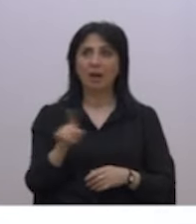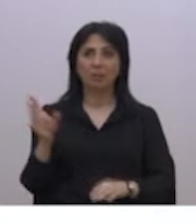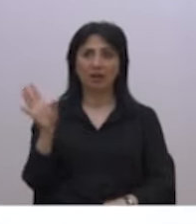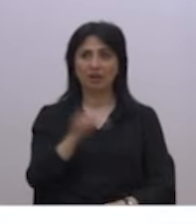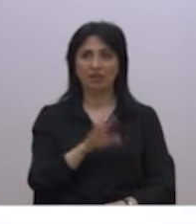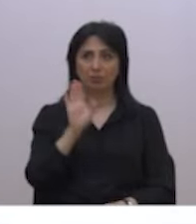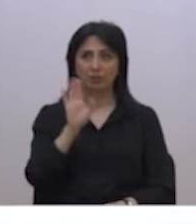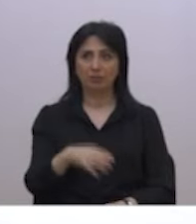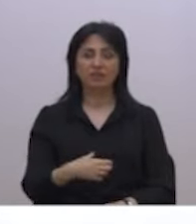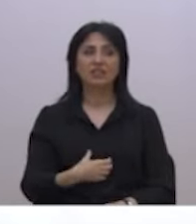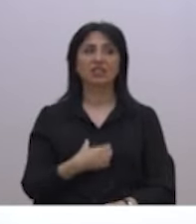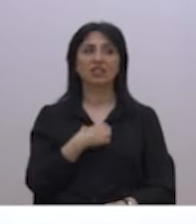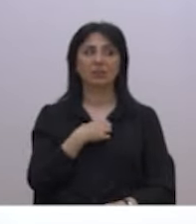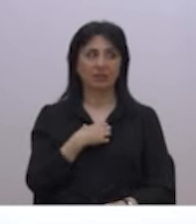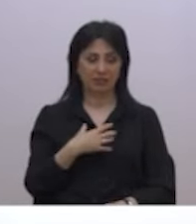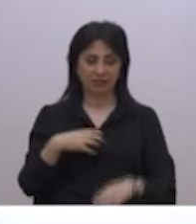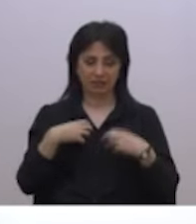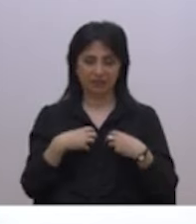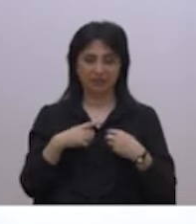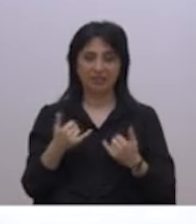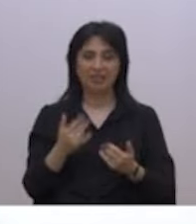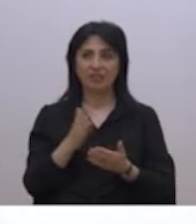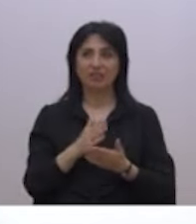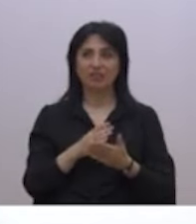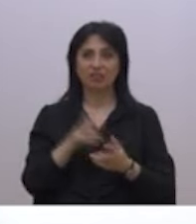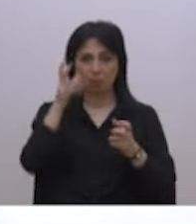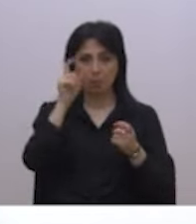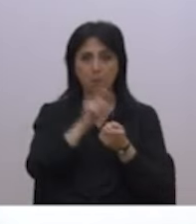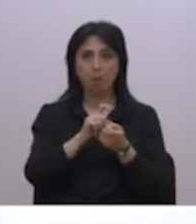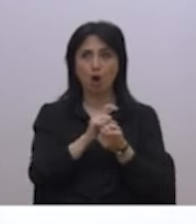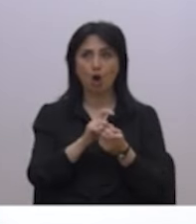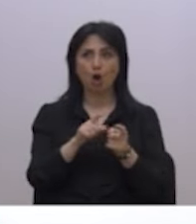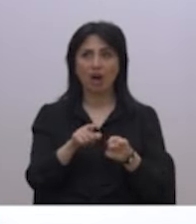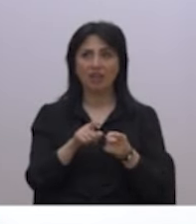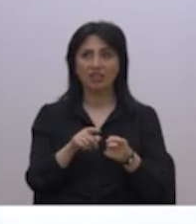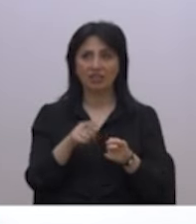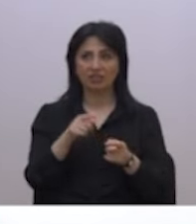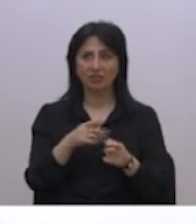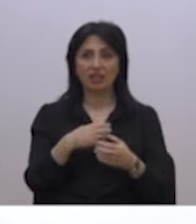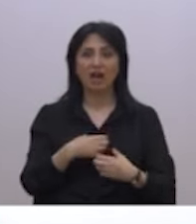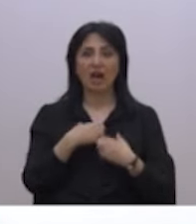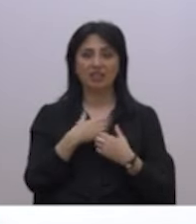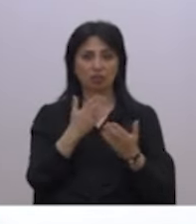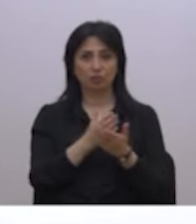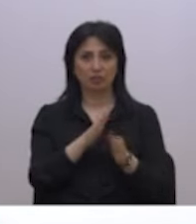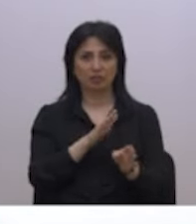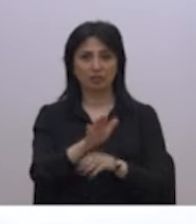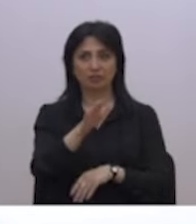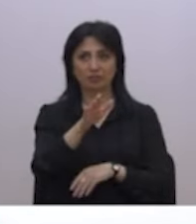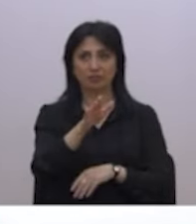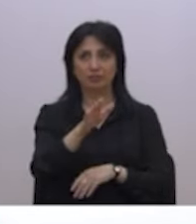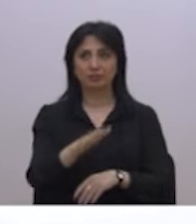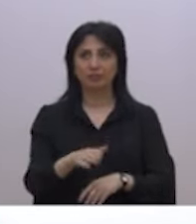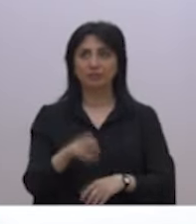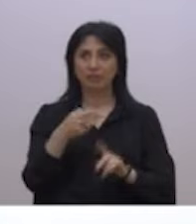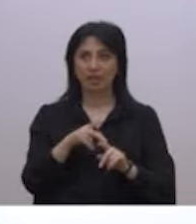ყველაზე უფრო შემზარავი და სევდიანი დღეს რა არის, რომ ბოროტების ბანალურობის მორალურ კატასტროფას ხედავთ ჩვენ დღეს აქ.